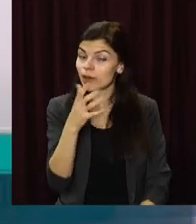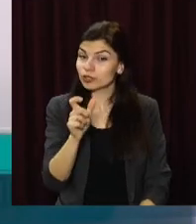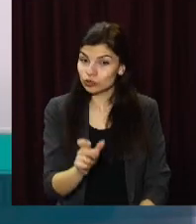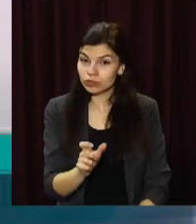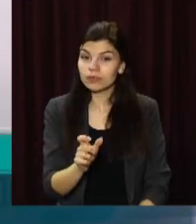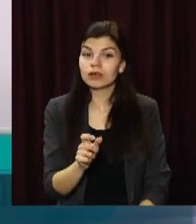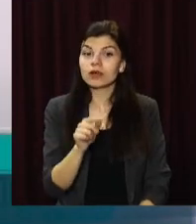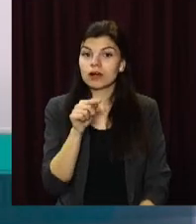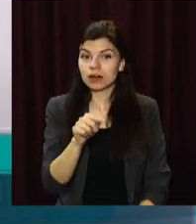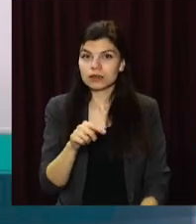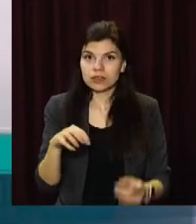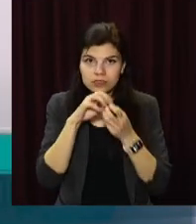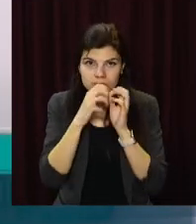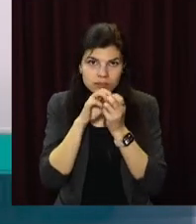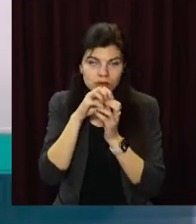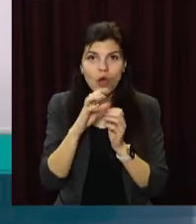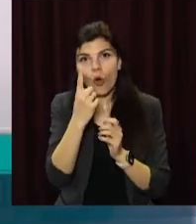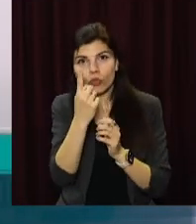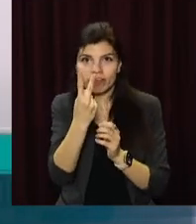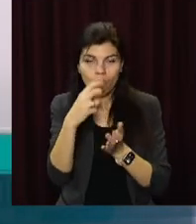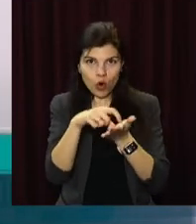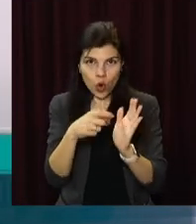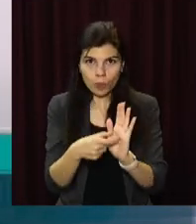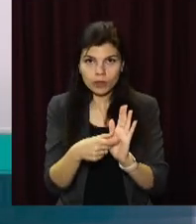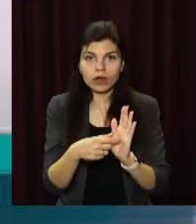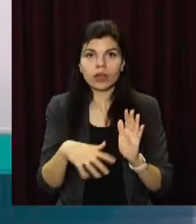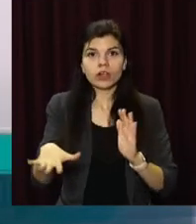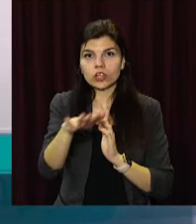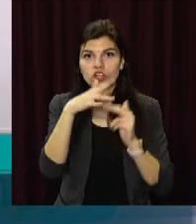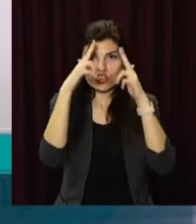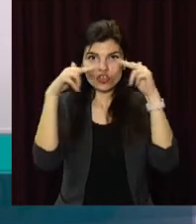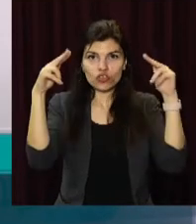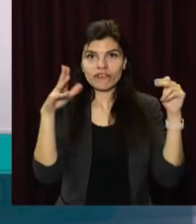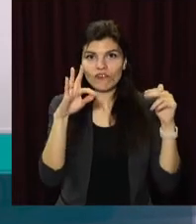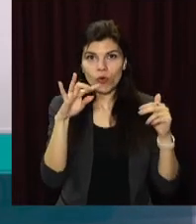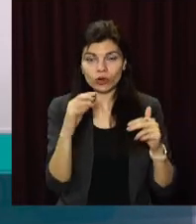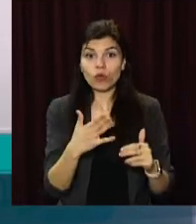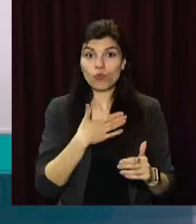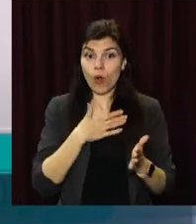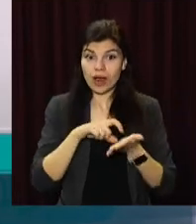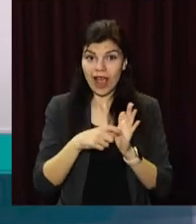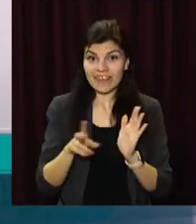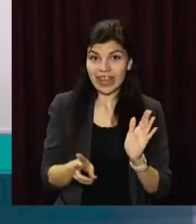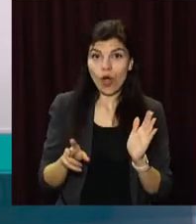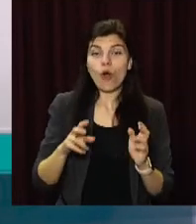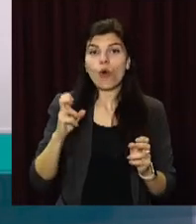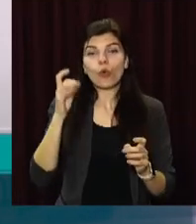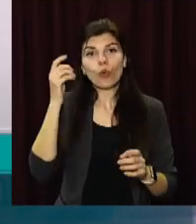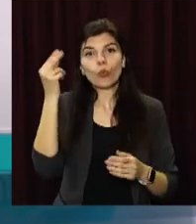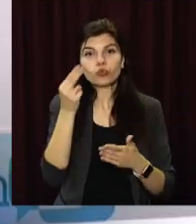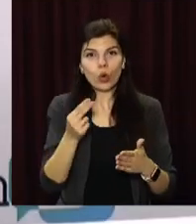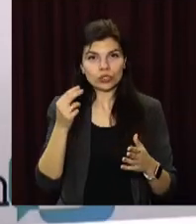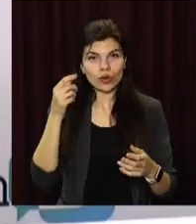по сути, ютится в одной-двух комнатах дворца. Например, мой кабинет директора художественного